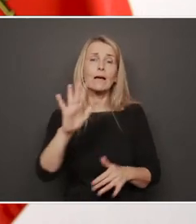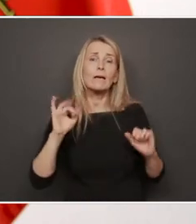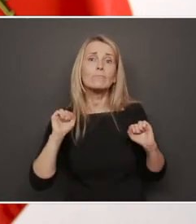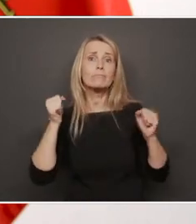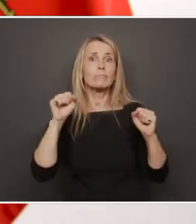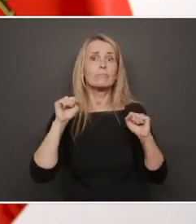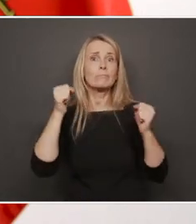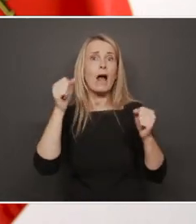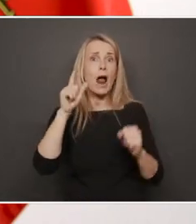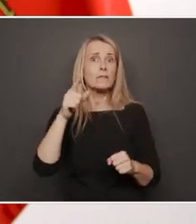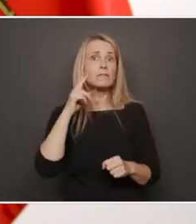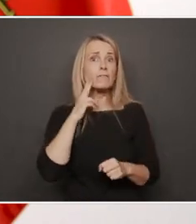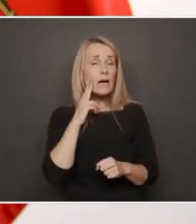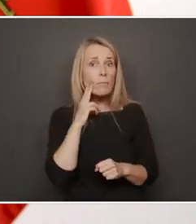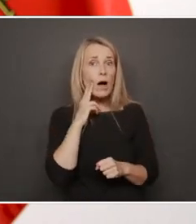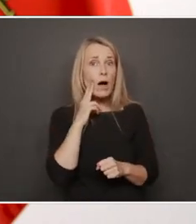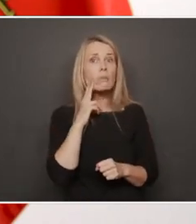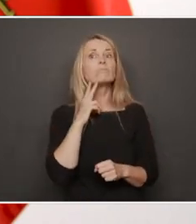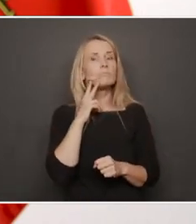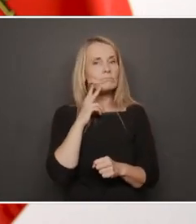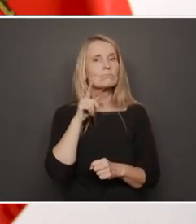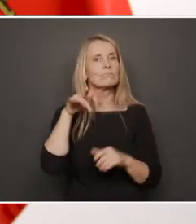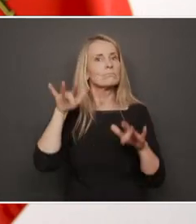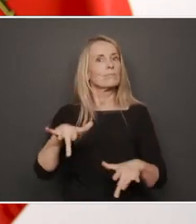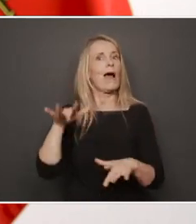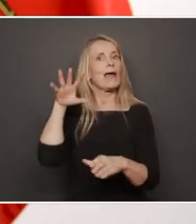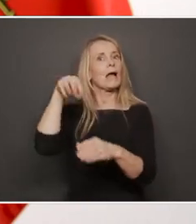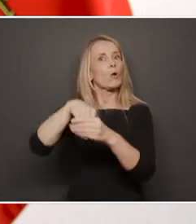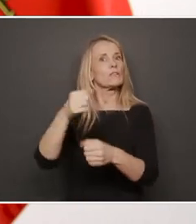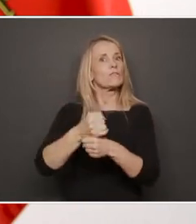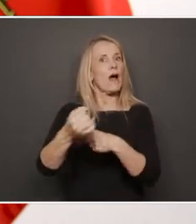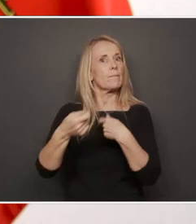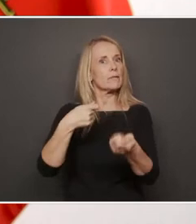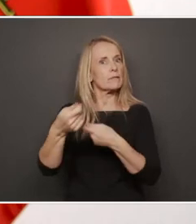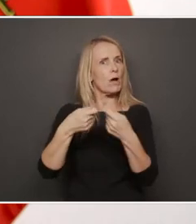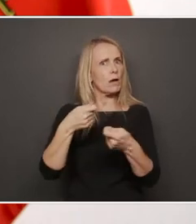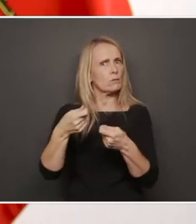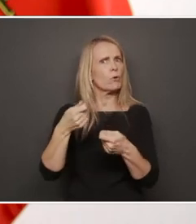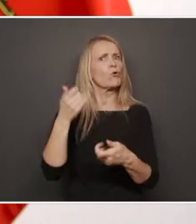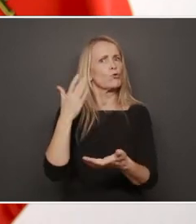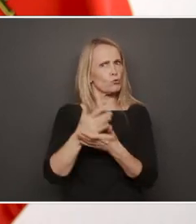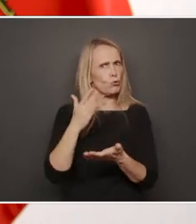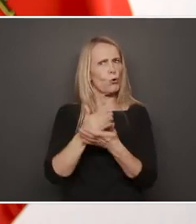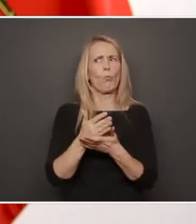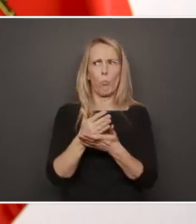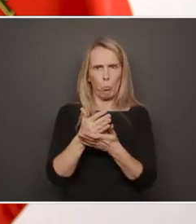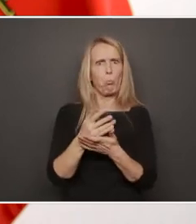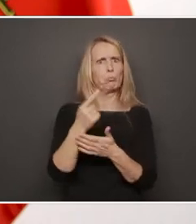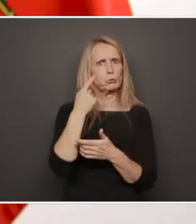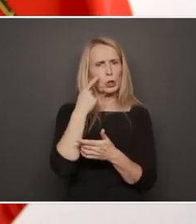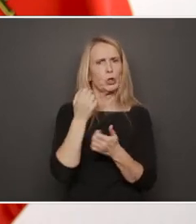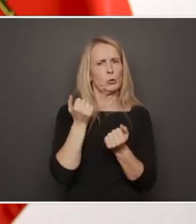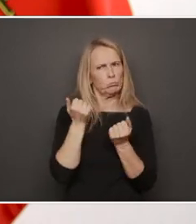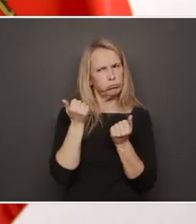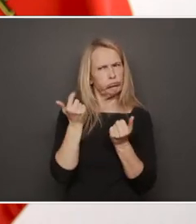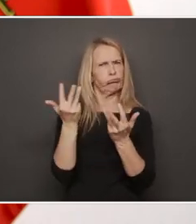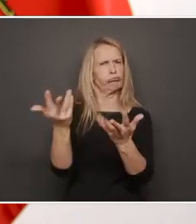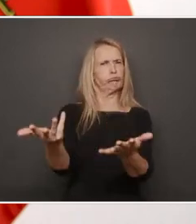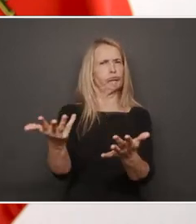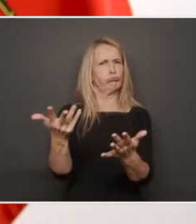als Unternehmen für einen inklusiven Arbeitsmarkt sind mittlerweile eine stattliche Anzahl von Betrieben aus ganz